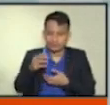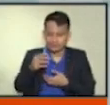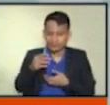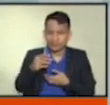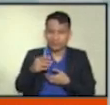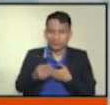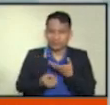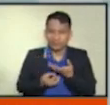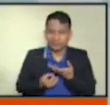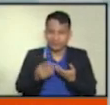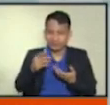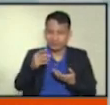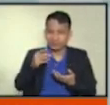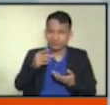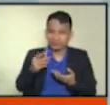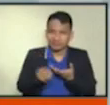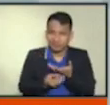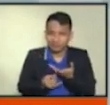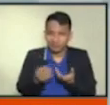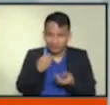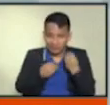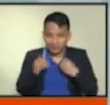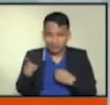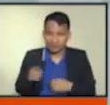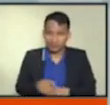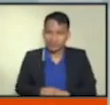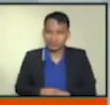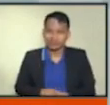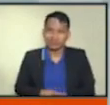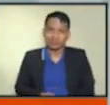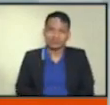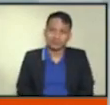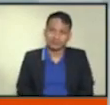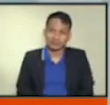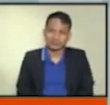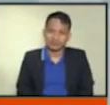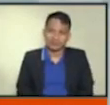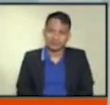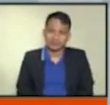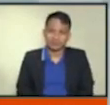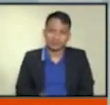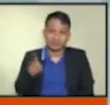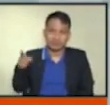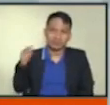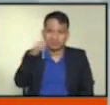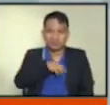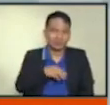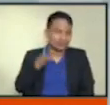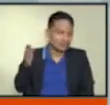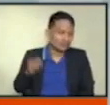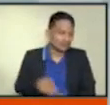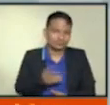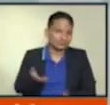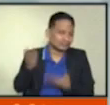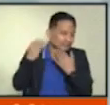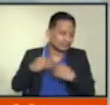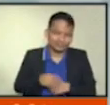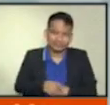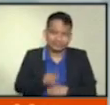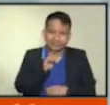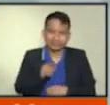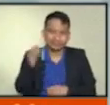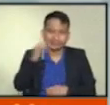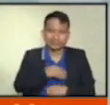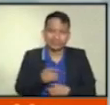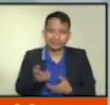sa kaadobong baboy. Oo, sinungaling ka pala. Hindi ako nininerbiyos. Hindi ako sinungaling. Ginong, pinaparinig